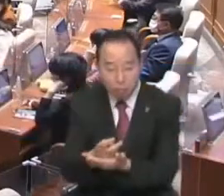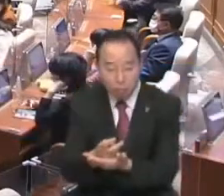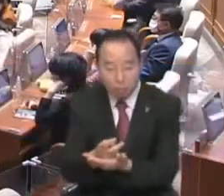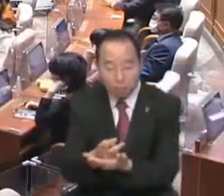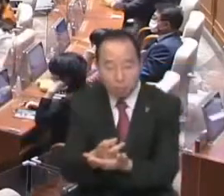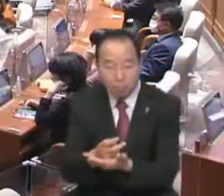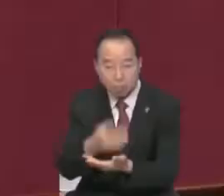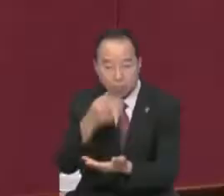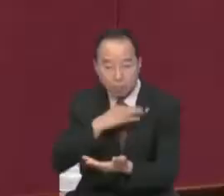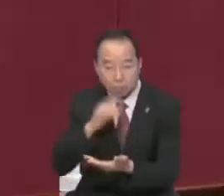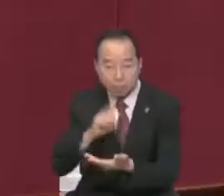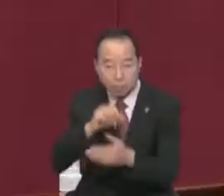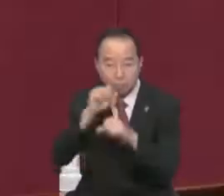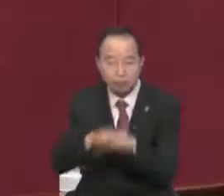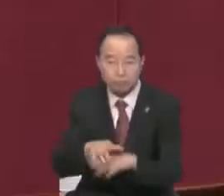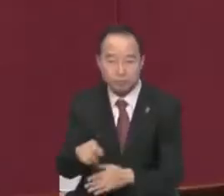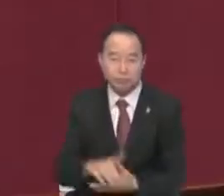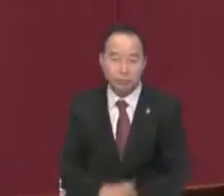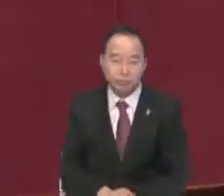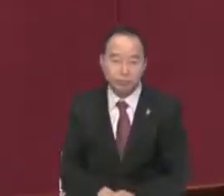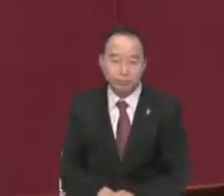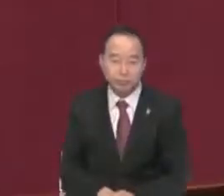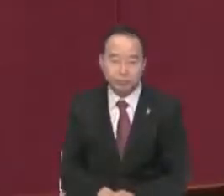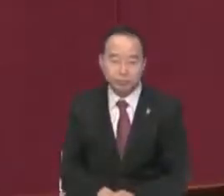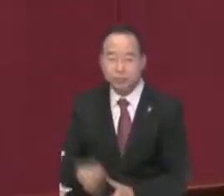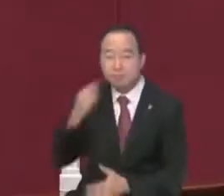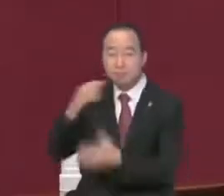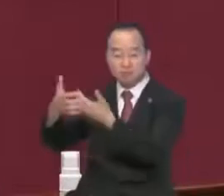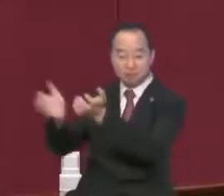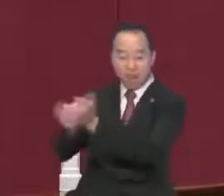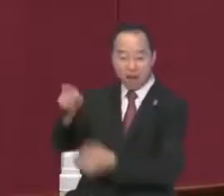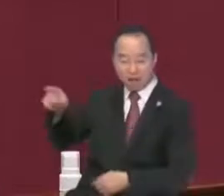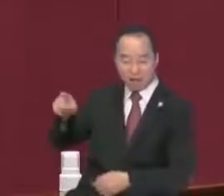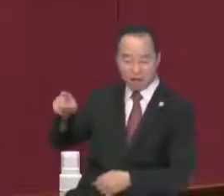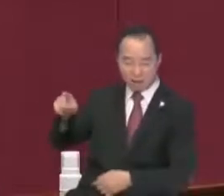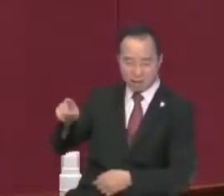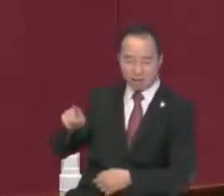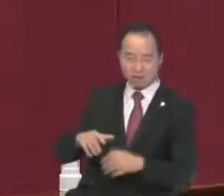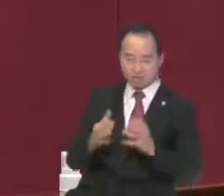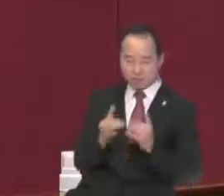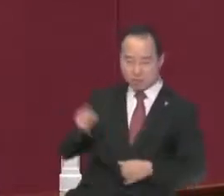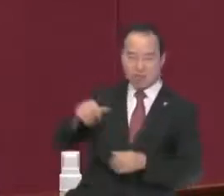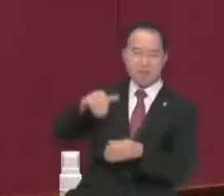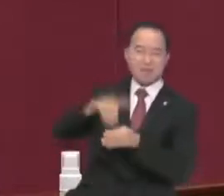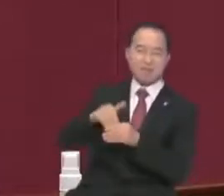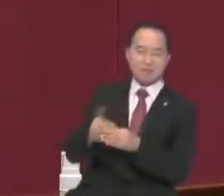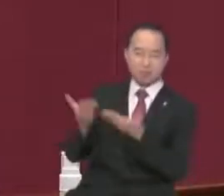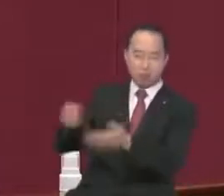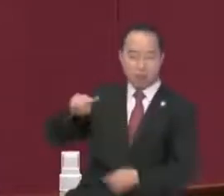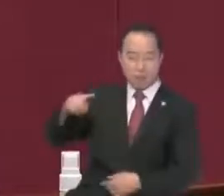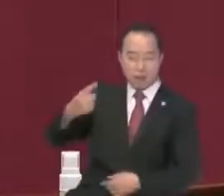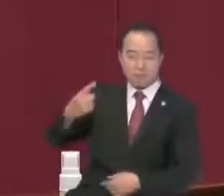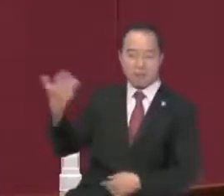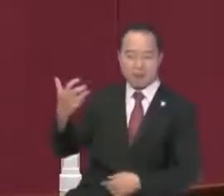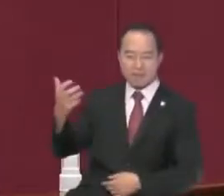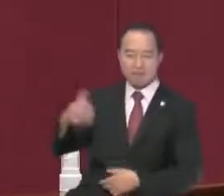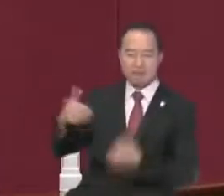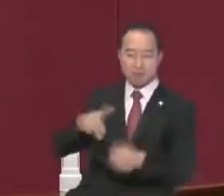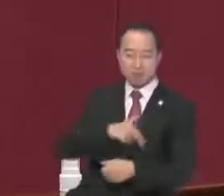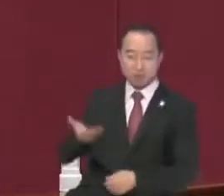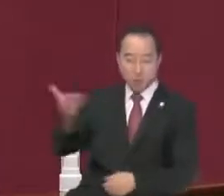국민들은 더불어민주당에 180석을 안겨주었지만 정치개혁의 실패를 그 책임을 면제해 준